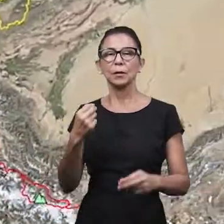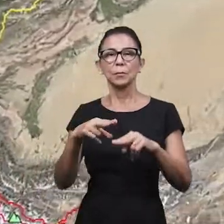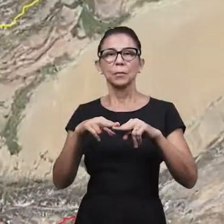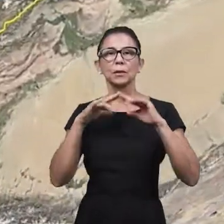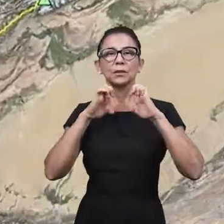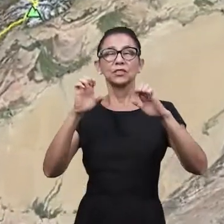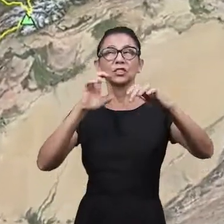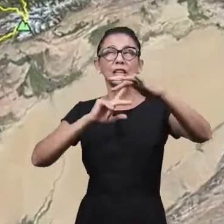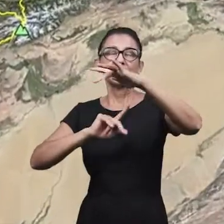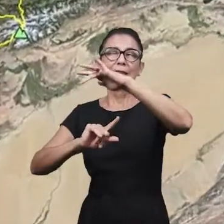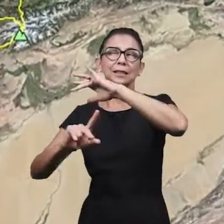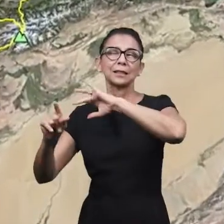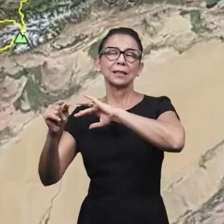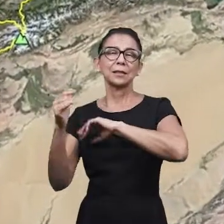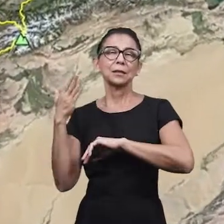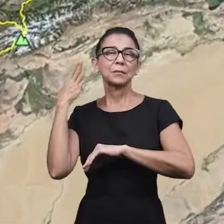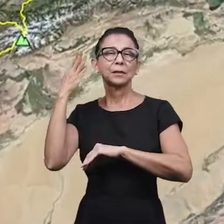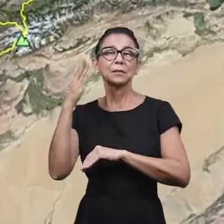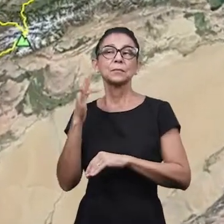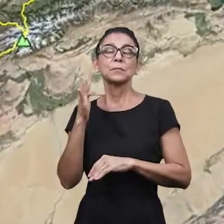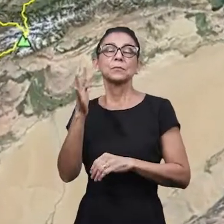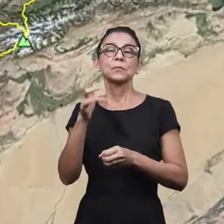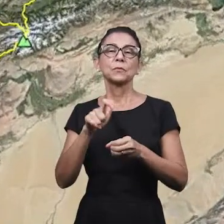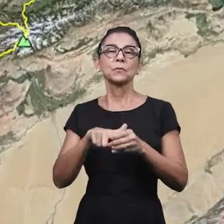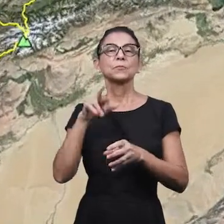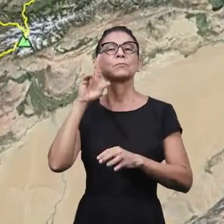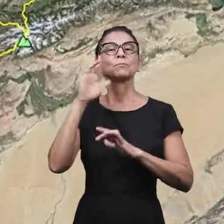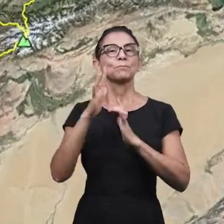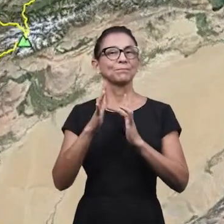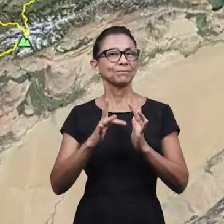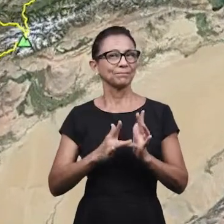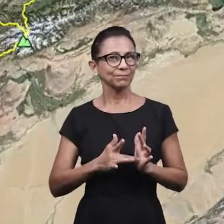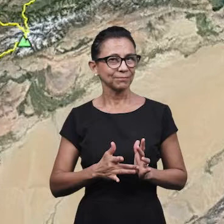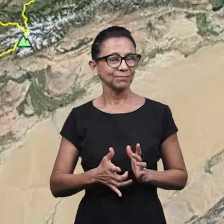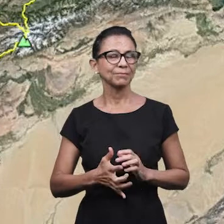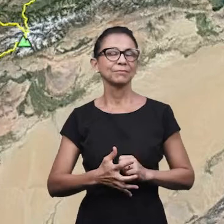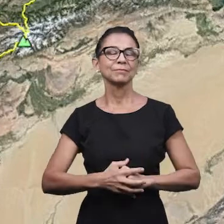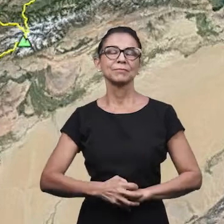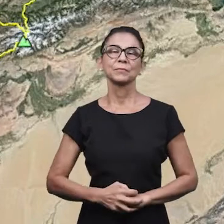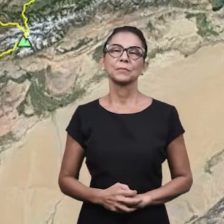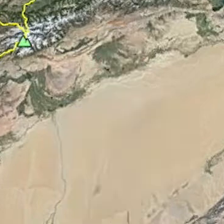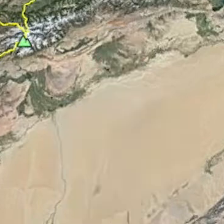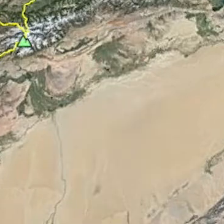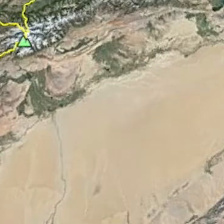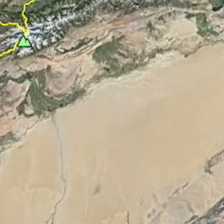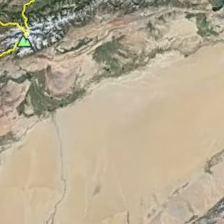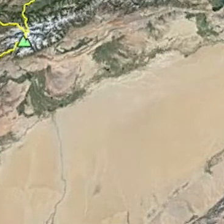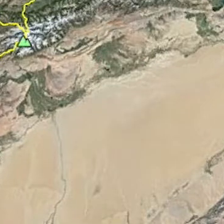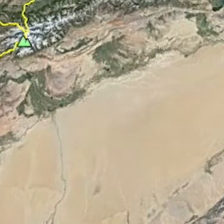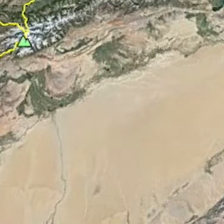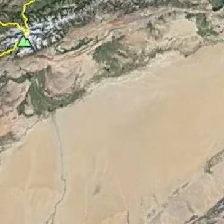par l'Évangile éternel et par le message du retour imminent du Seigneur Jésus.